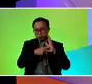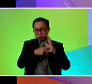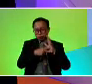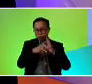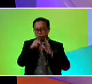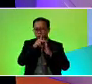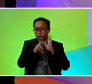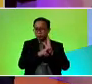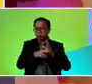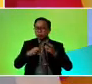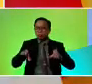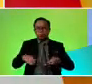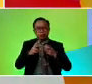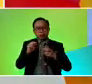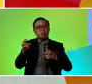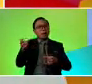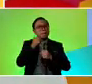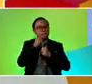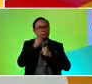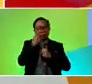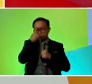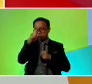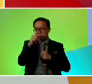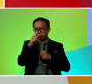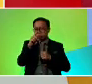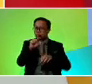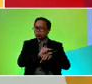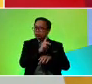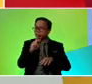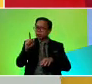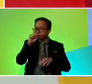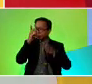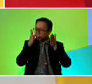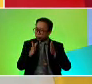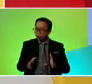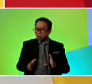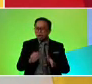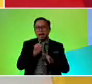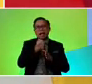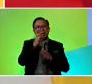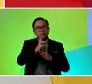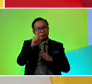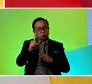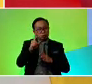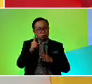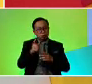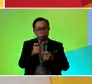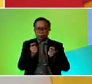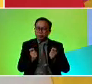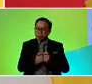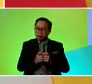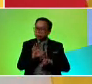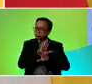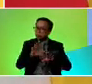perbuatan mengambil kesempatan untuk mempergunakan seseorang atau sesuatu keadaan secara tidak